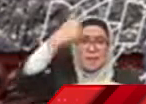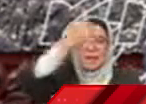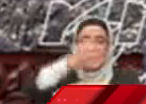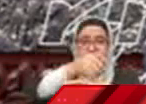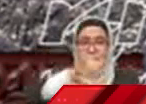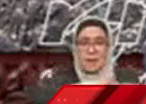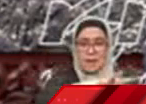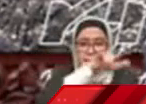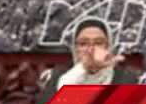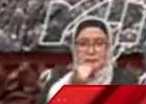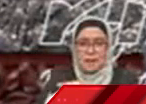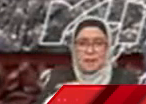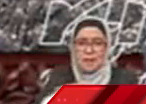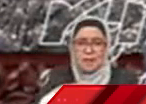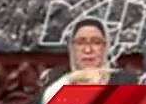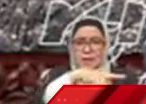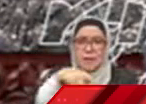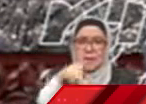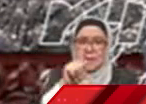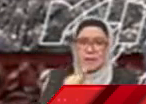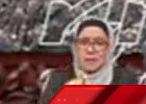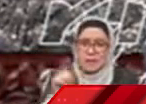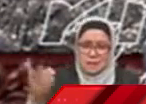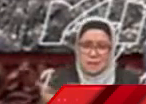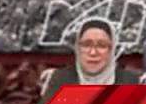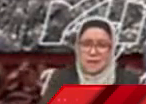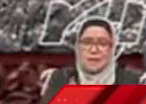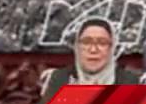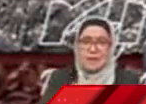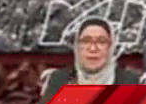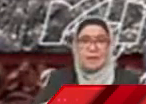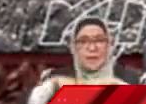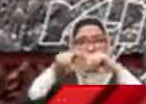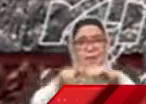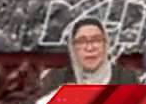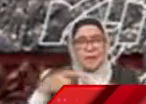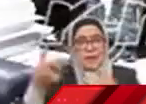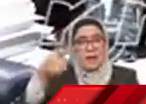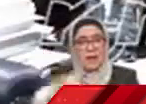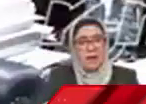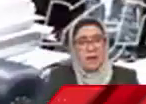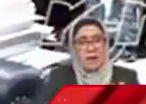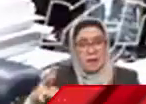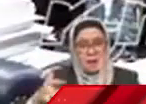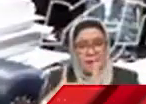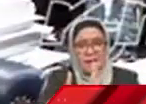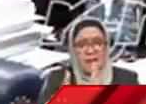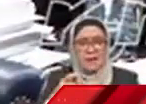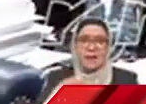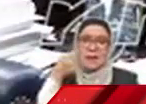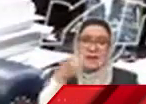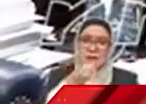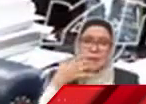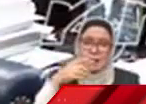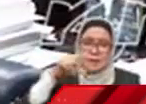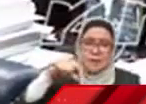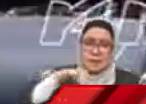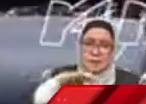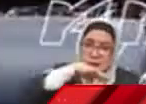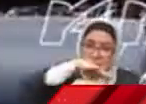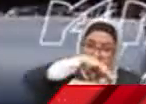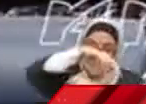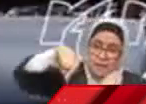Teluk kepada keperluan untuk menyediakan beberapa laporan teknikal seperti laporan penilaian impact alam sekitar IAI